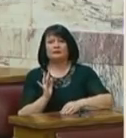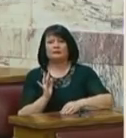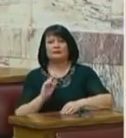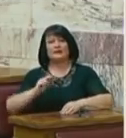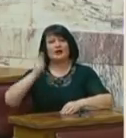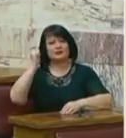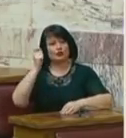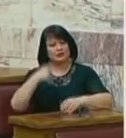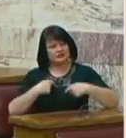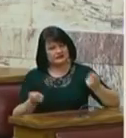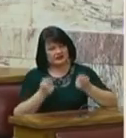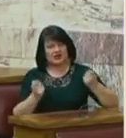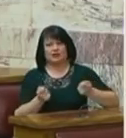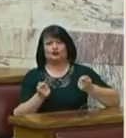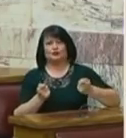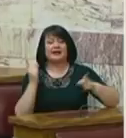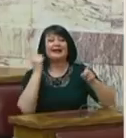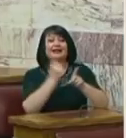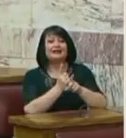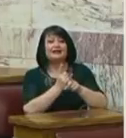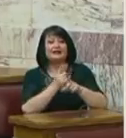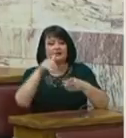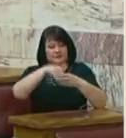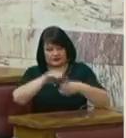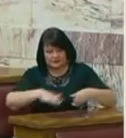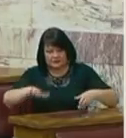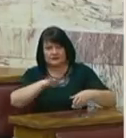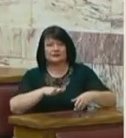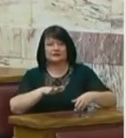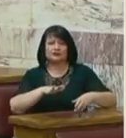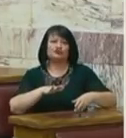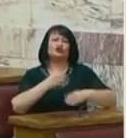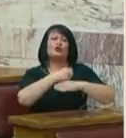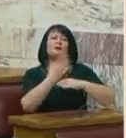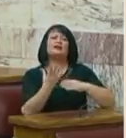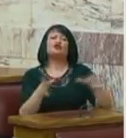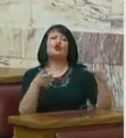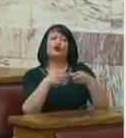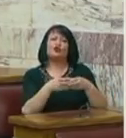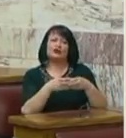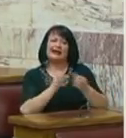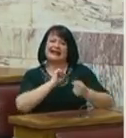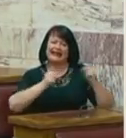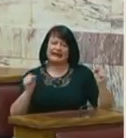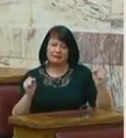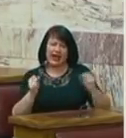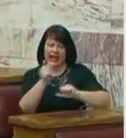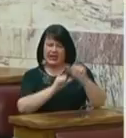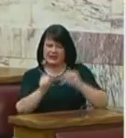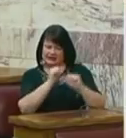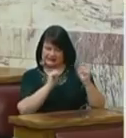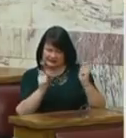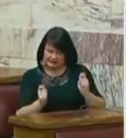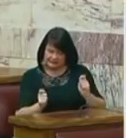αντιπολίτευση, ιδίως δε στο εσωτερικό του κινήματος αλλαγής, της δημοκρατικής παράταξης,